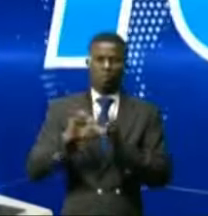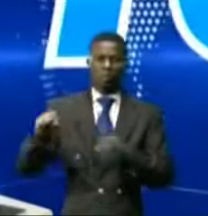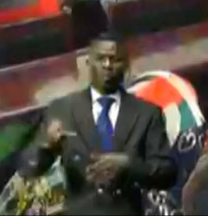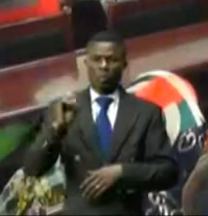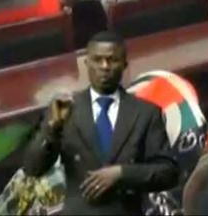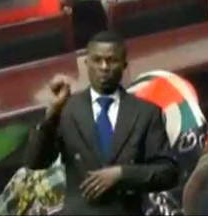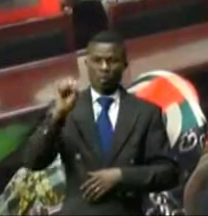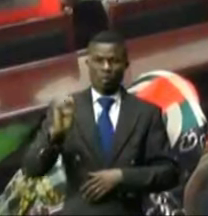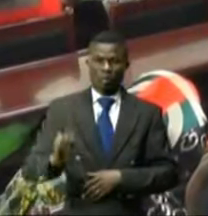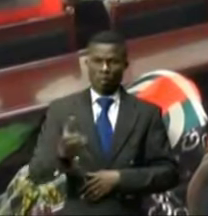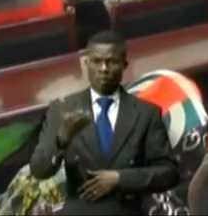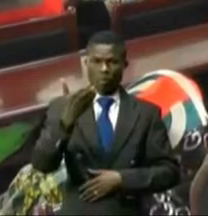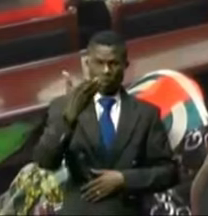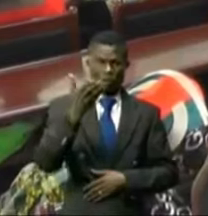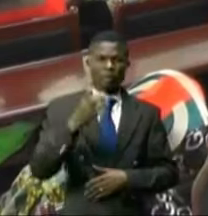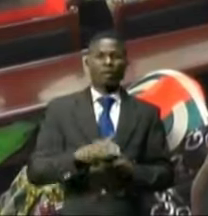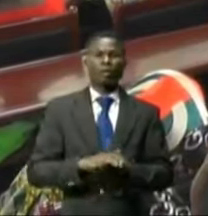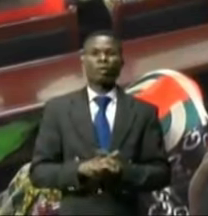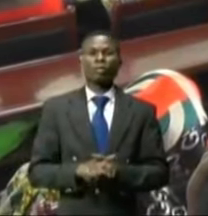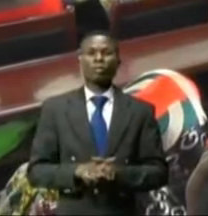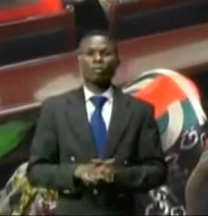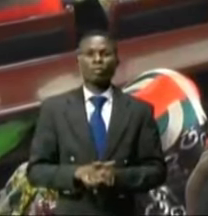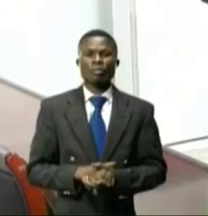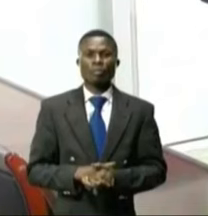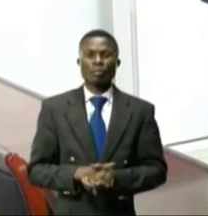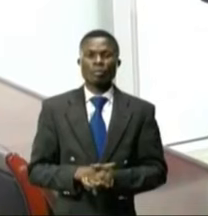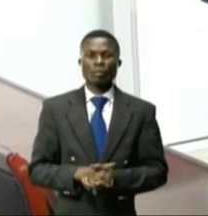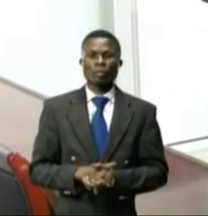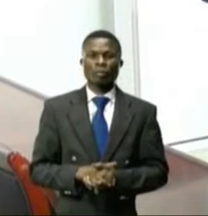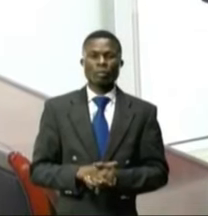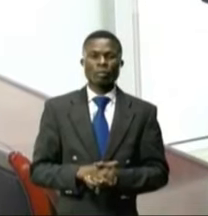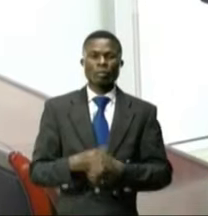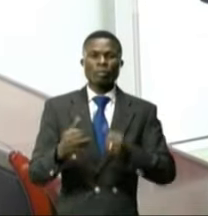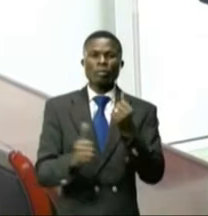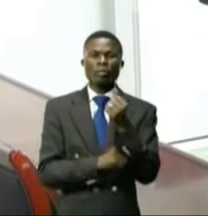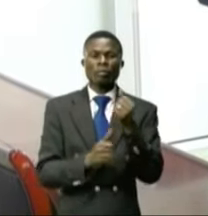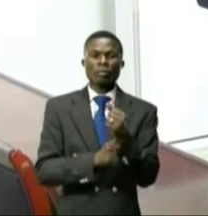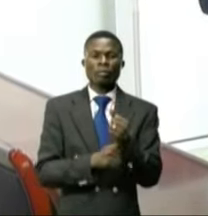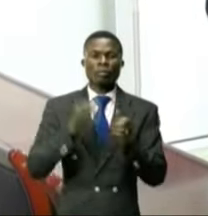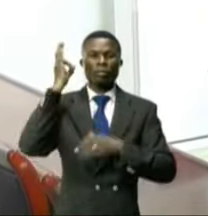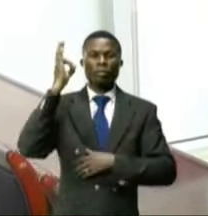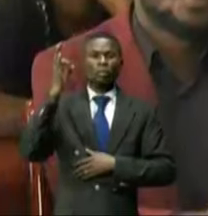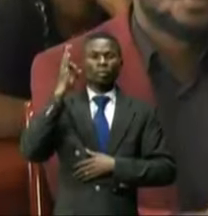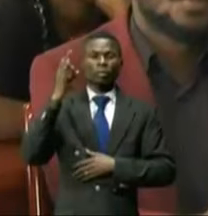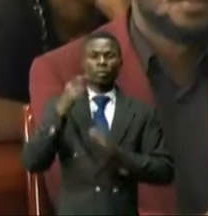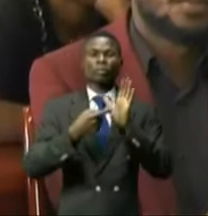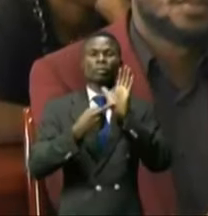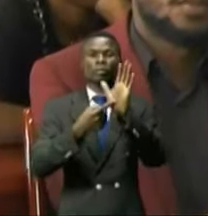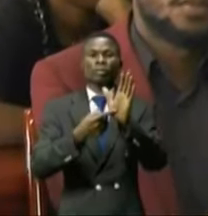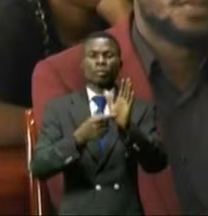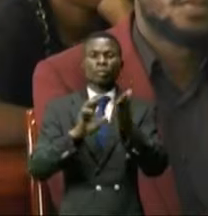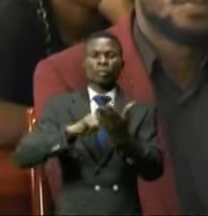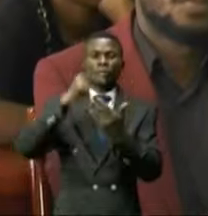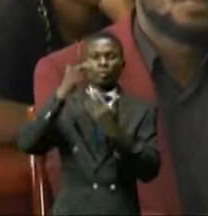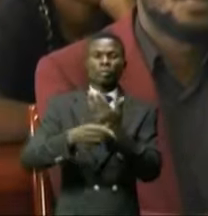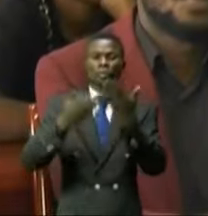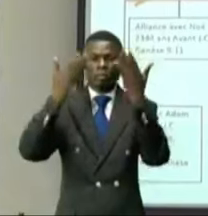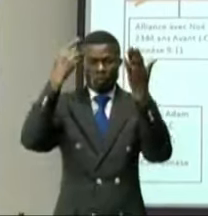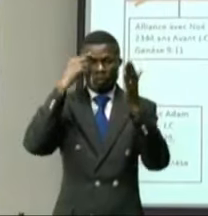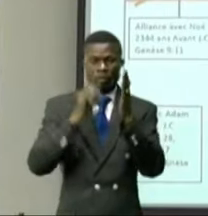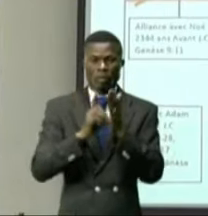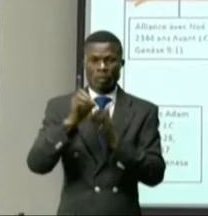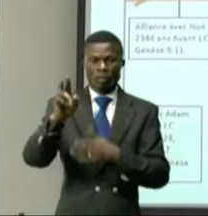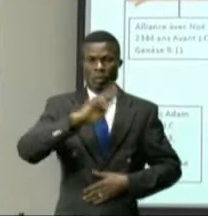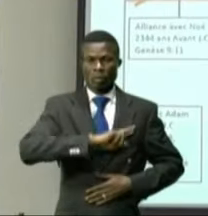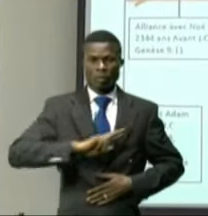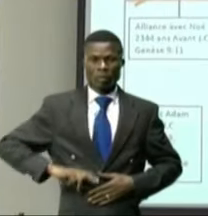Dimonekene. En face de ces dizaines de personnes, cet orateur du jour dévoile les plans divins pour le développement